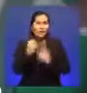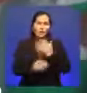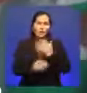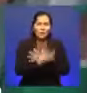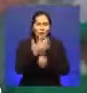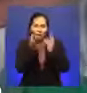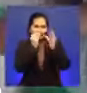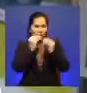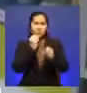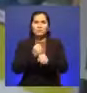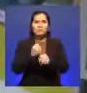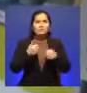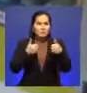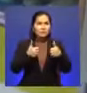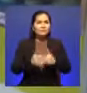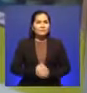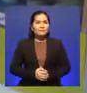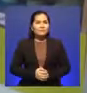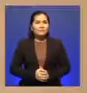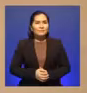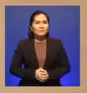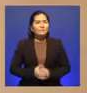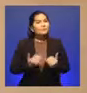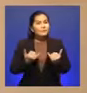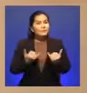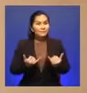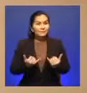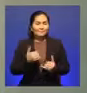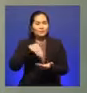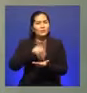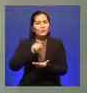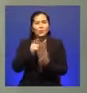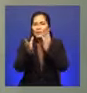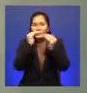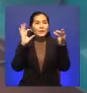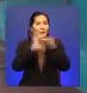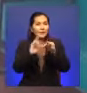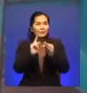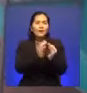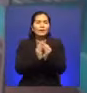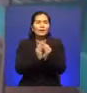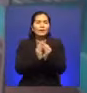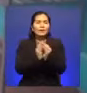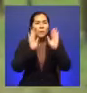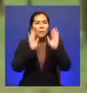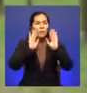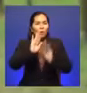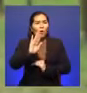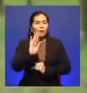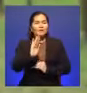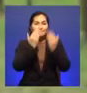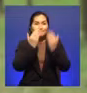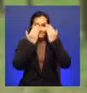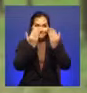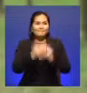การเรียนรู้ของเจ้าตัวเล็ก ปัจจุบันแล้วก็เป็นศูนย์เรียนรู้ในเรื่องของการทำครัวฮาลาลนะครับซึ่งนราธิวาสจะมี